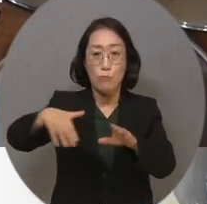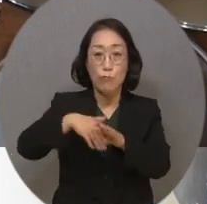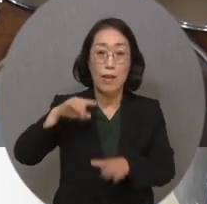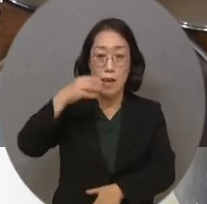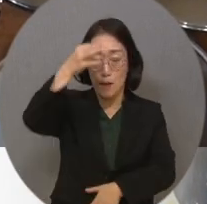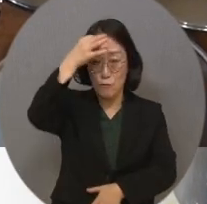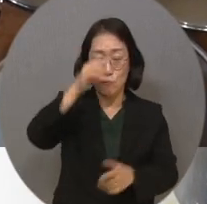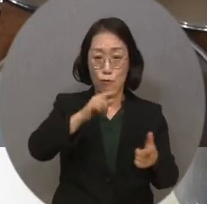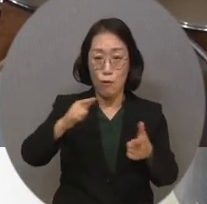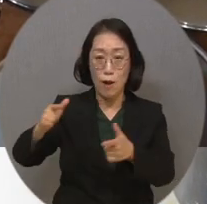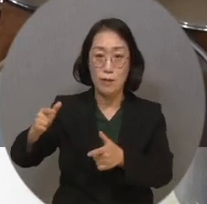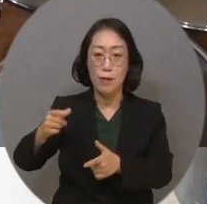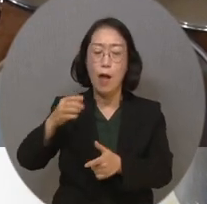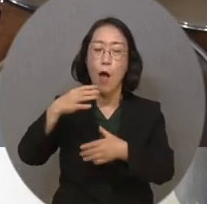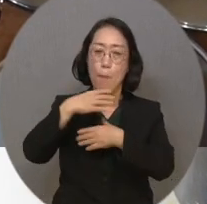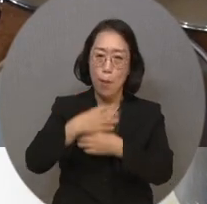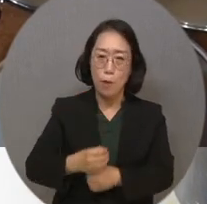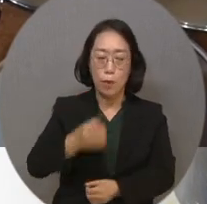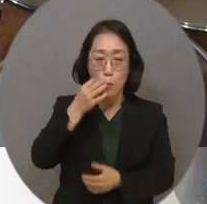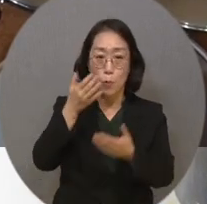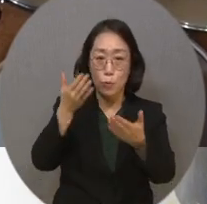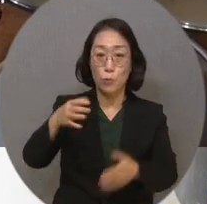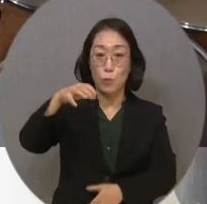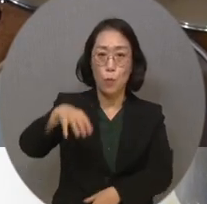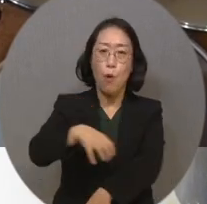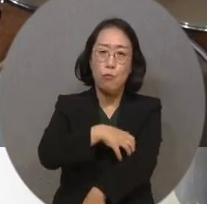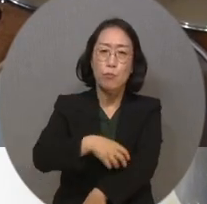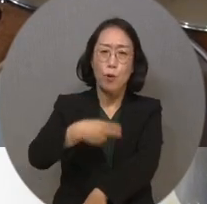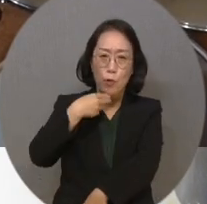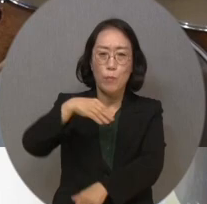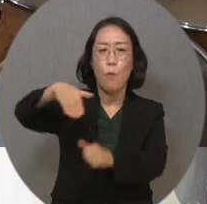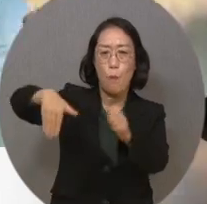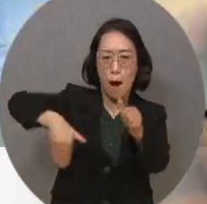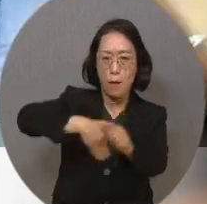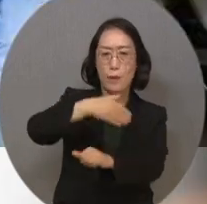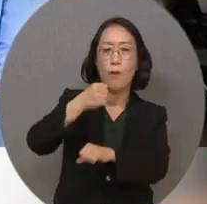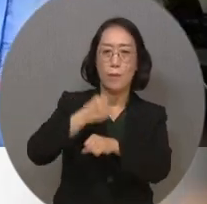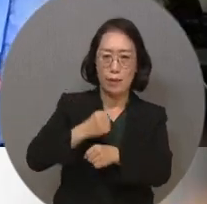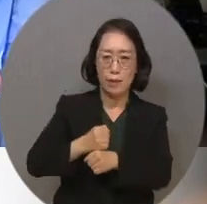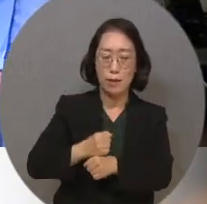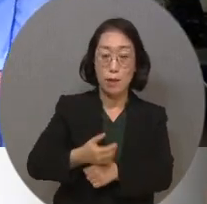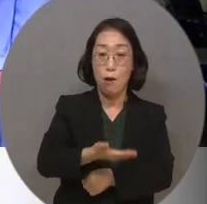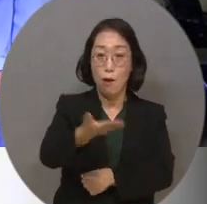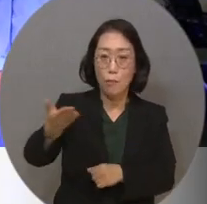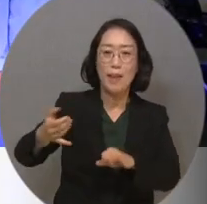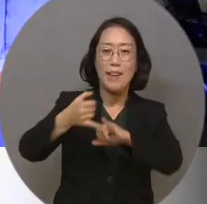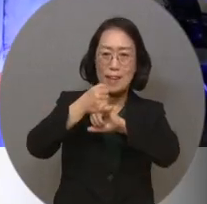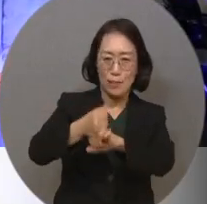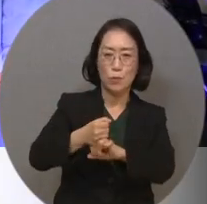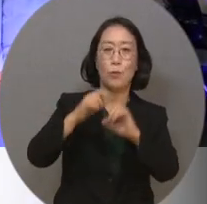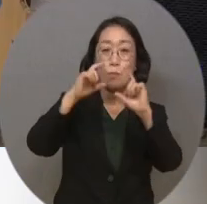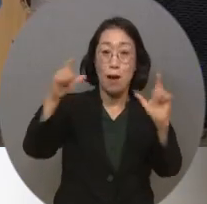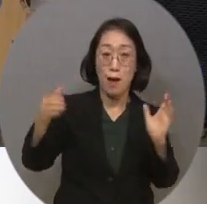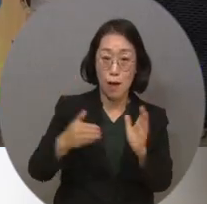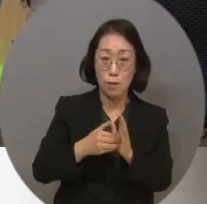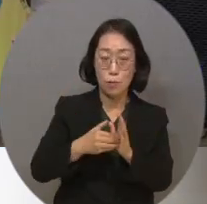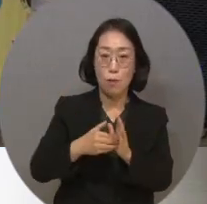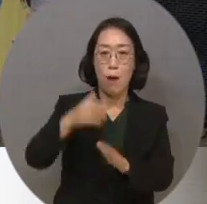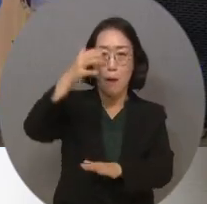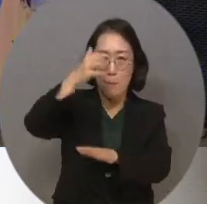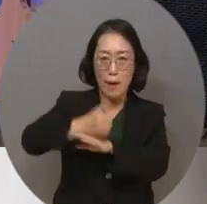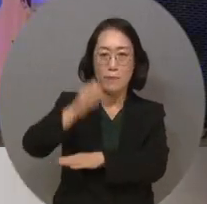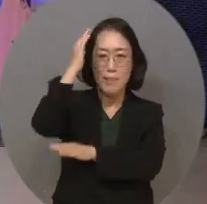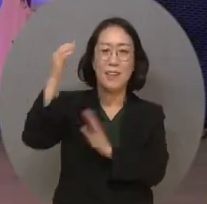공연을 마음껏 편하게 즐길 수 있는 무장의 환경을 만들어 나가겠다고 시민들에게 약속하며 예술제는